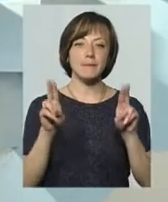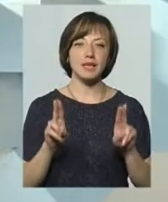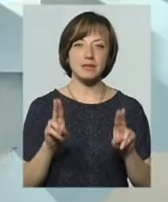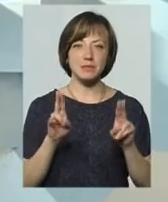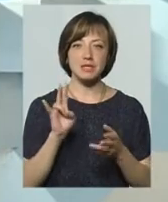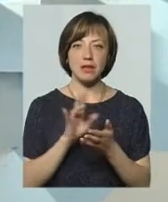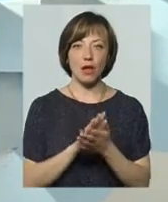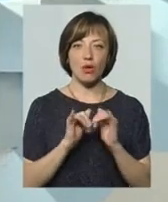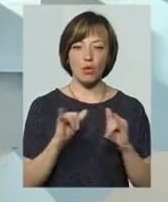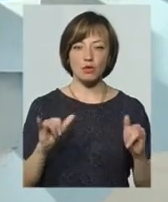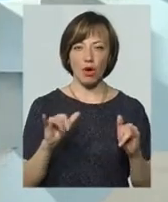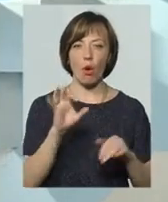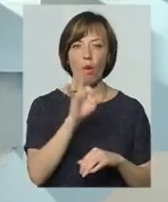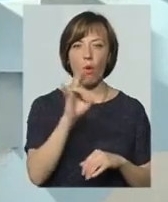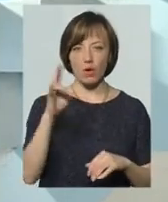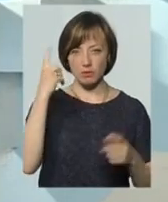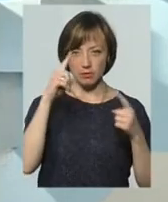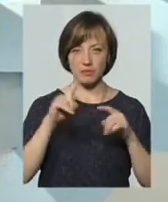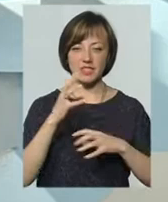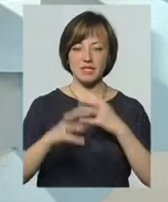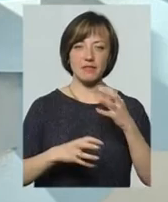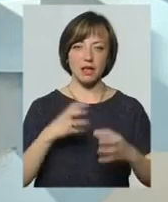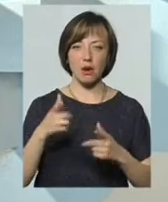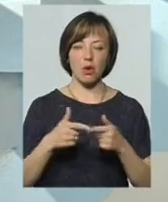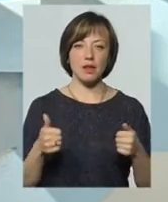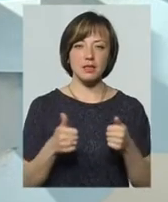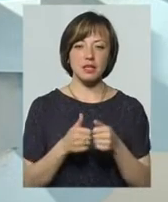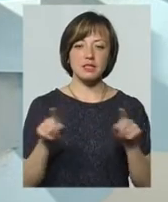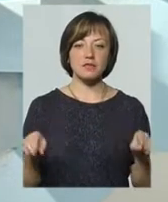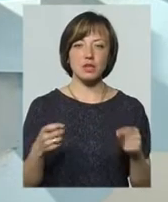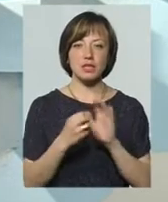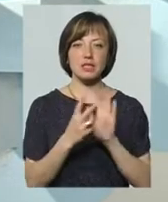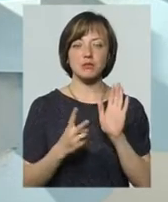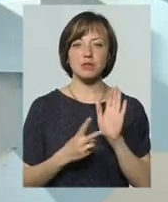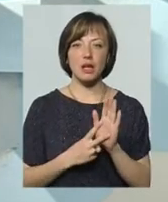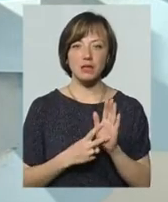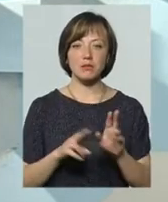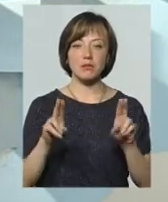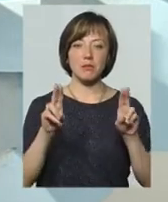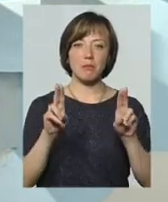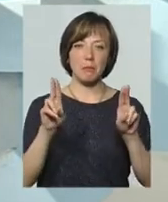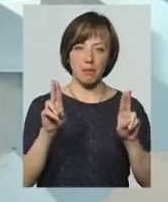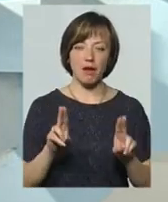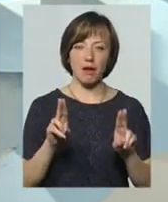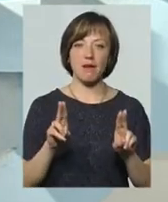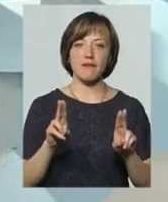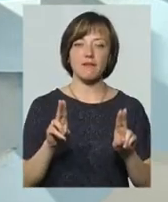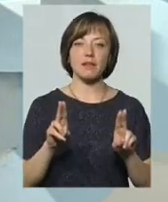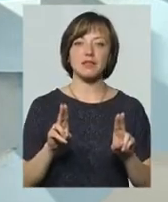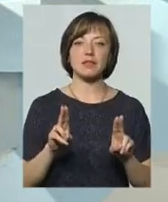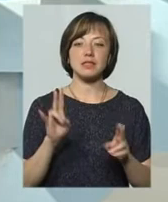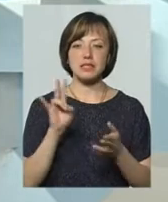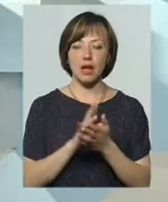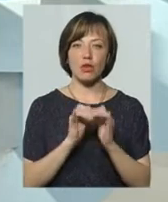згенерувала ООН, тому що ООН, да, там така всесвітня організація, яка створила 17 принципів сталого розвитку, тобто це якби